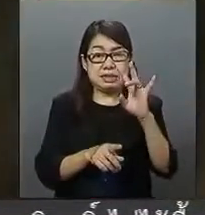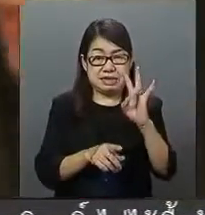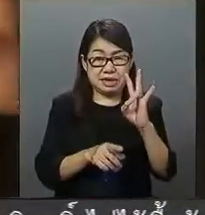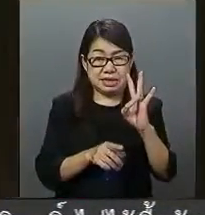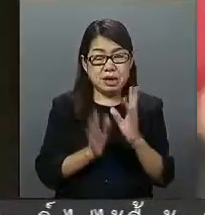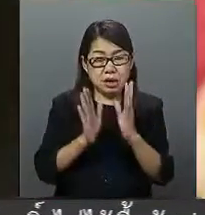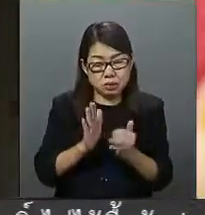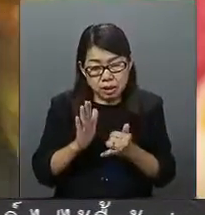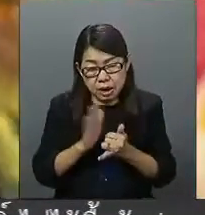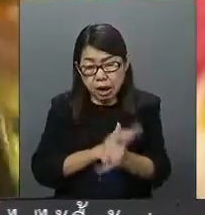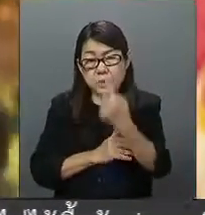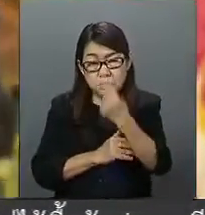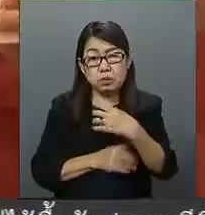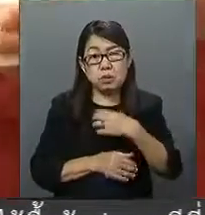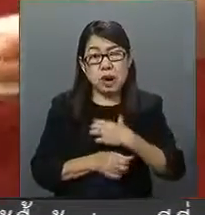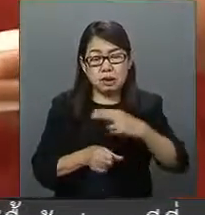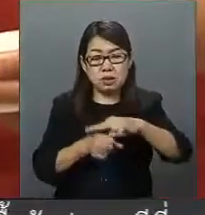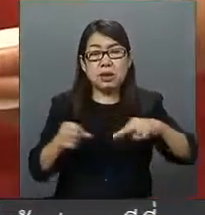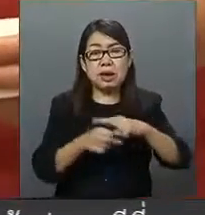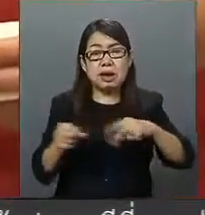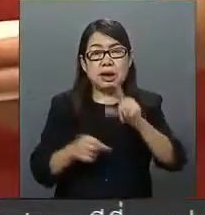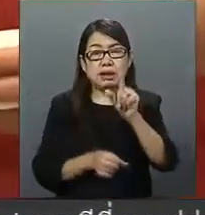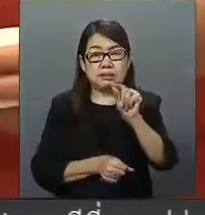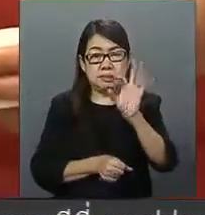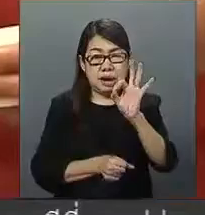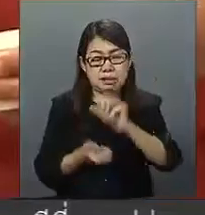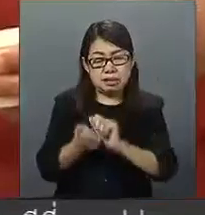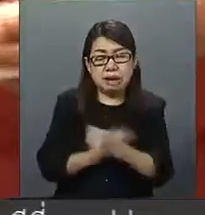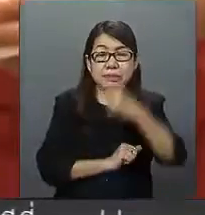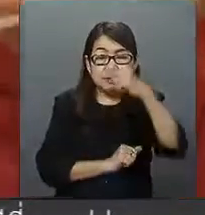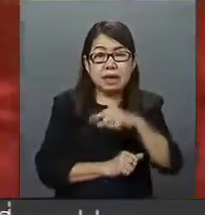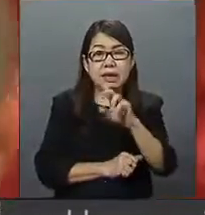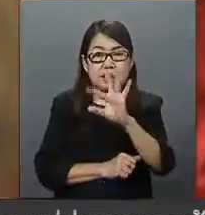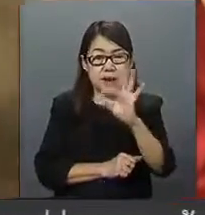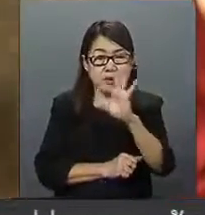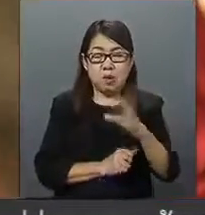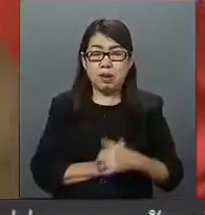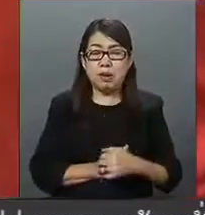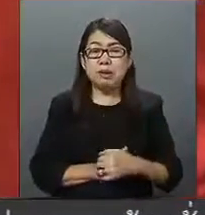ละ$29หรือประมาณ900 บาทและทางผู้จัดค่ะมีแผนที่จะจัดแสด